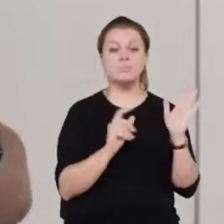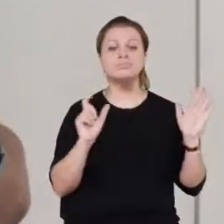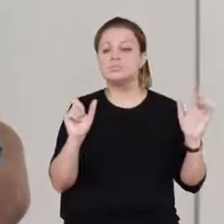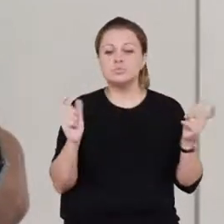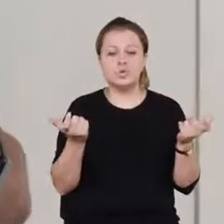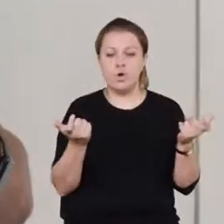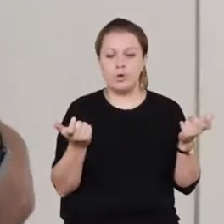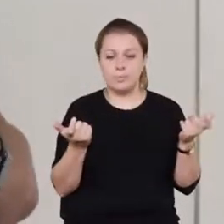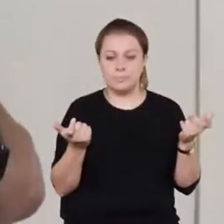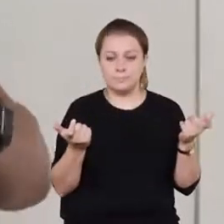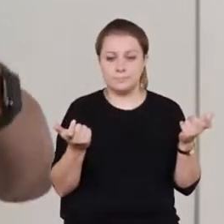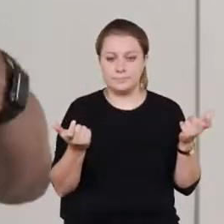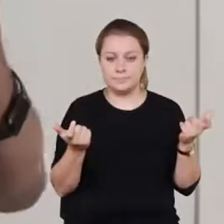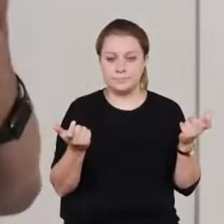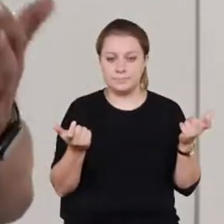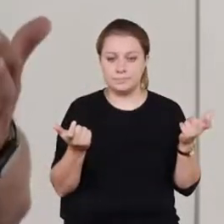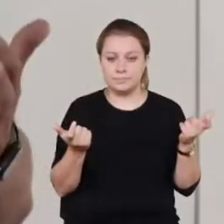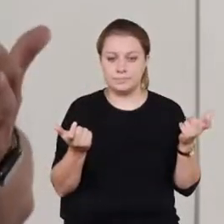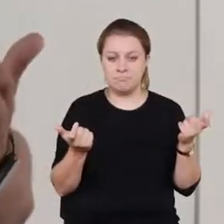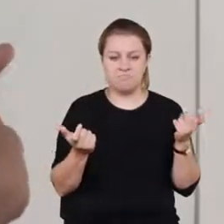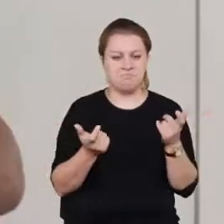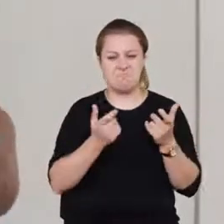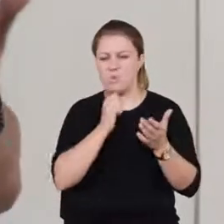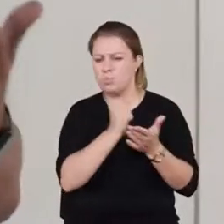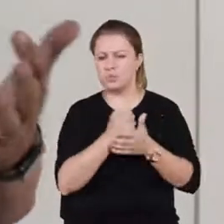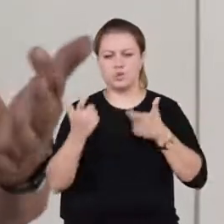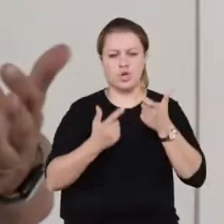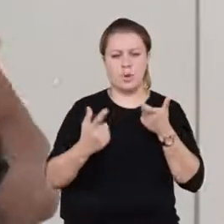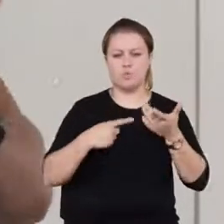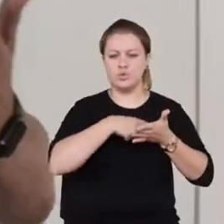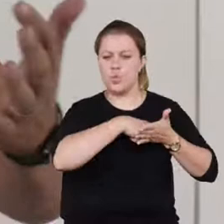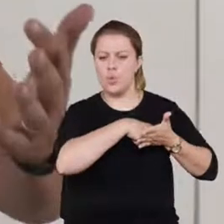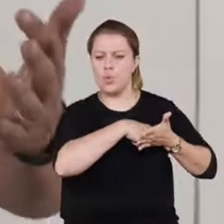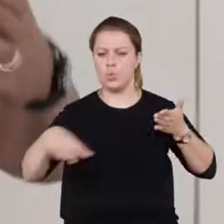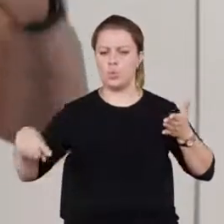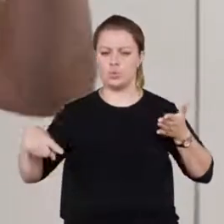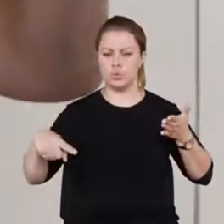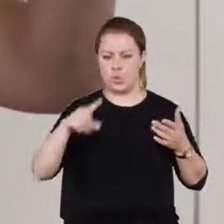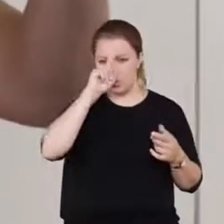poprawy sytuacji gospodarczej w Polsce, no to jest usunąć Żydów, prawda? No jeżeli usuniemy Żydów,